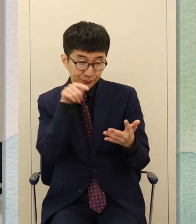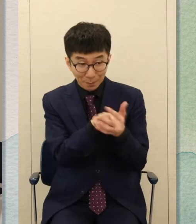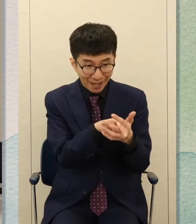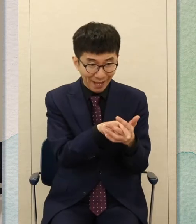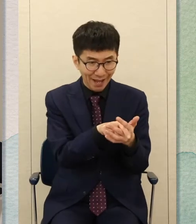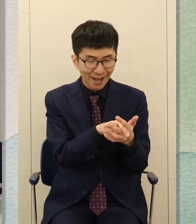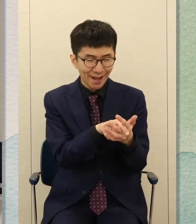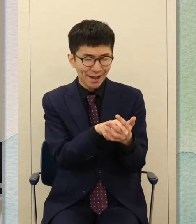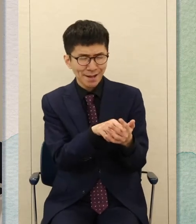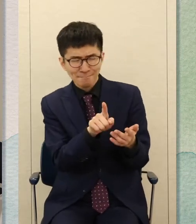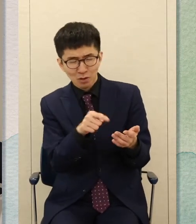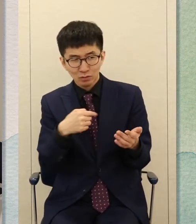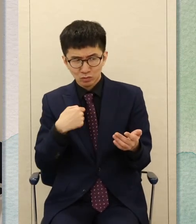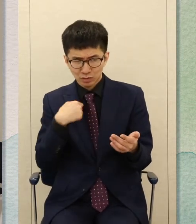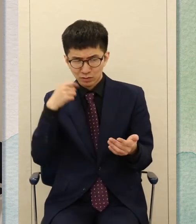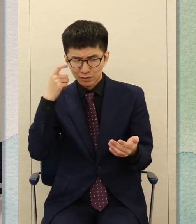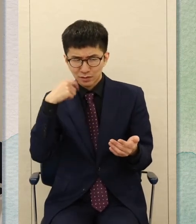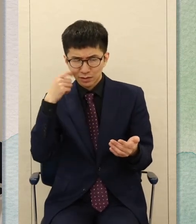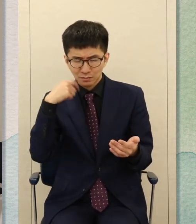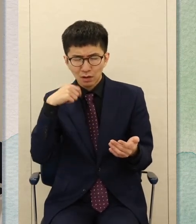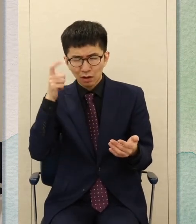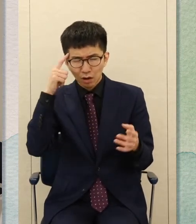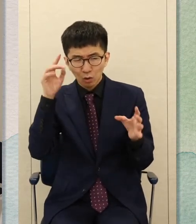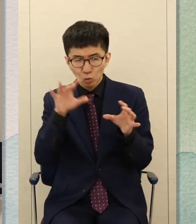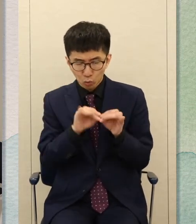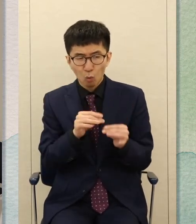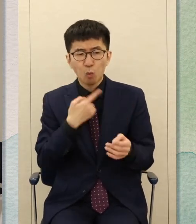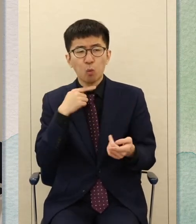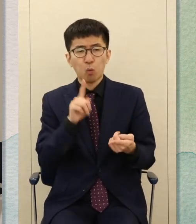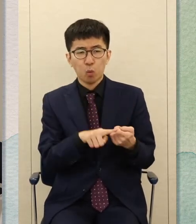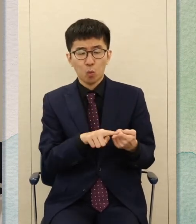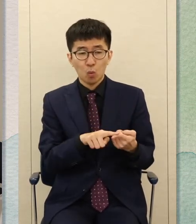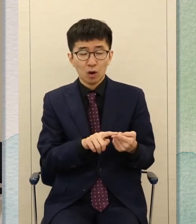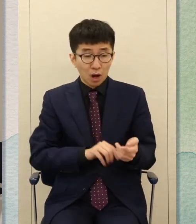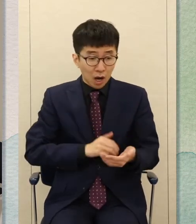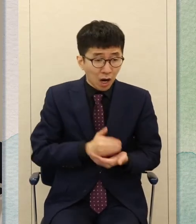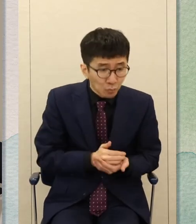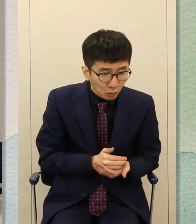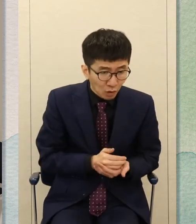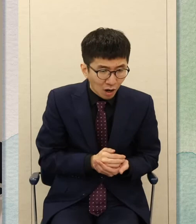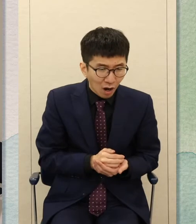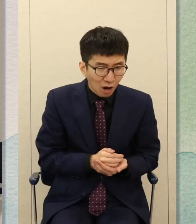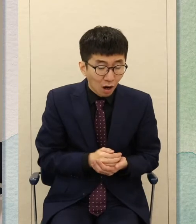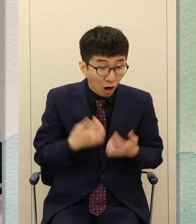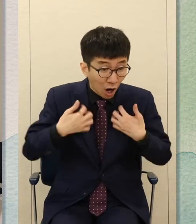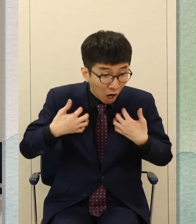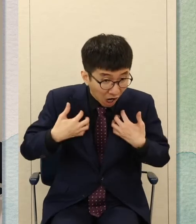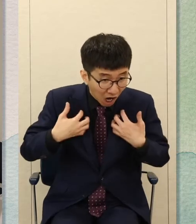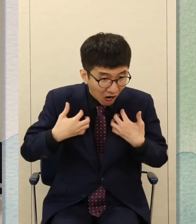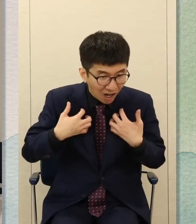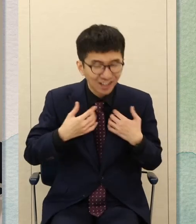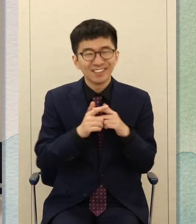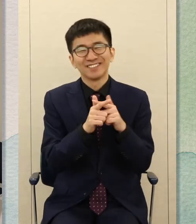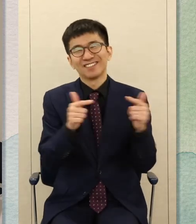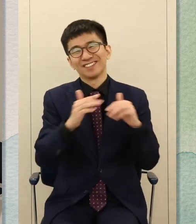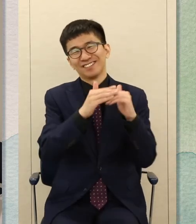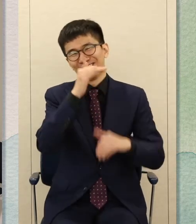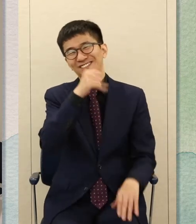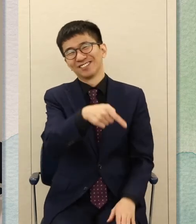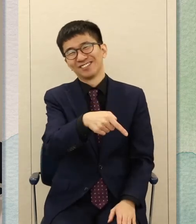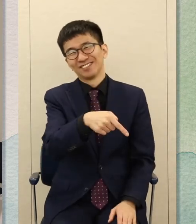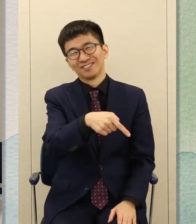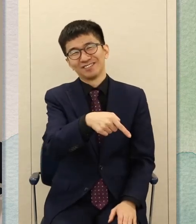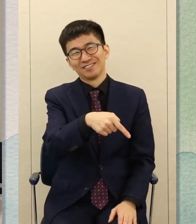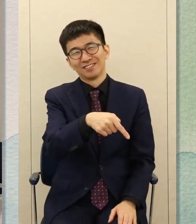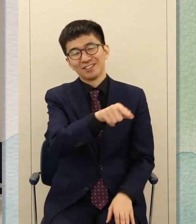목소리가 들리는 부분이 있어요. 왠지 여기가 참 마음에 들어. 이건 참 공감이 되네. 이런 부분이 있다는 거죠.